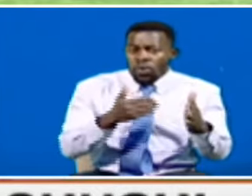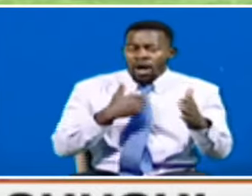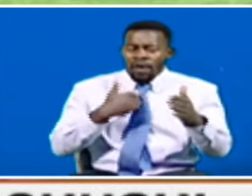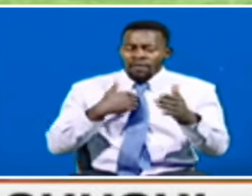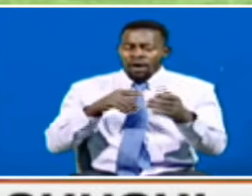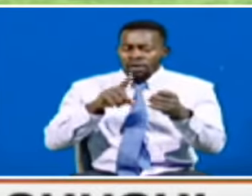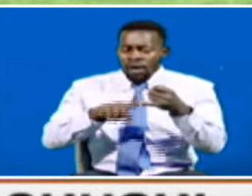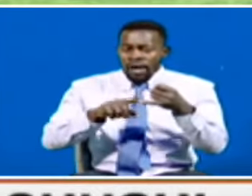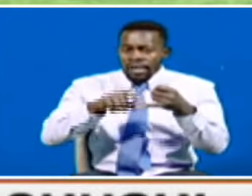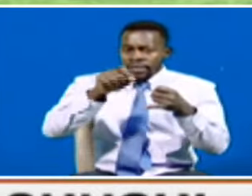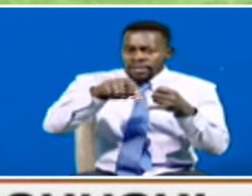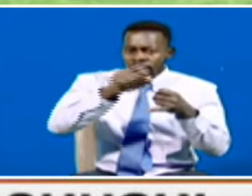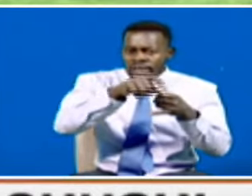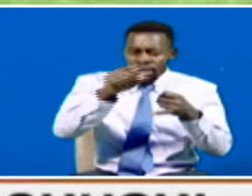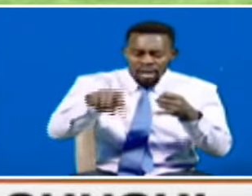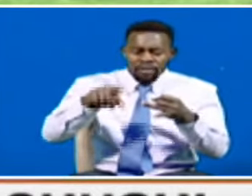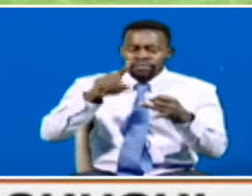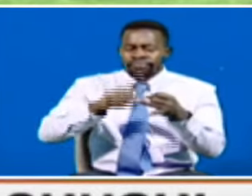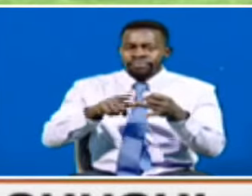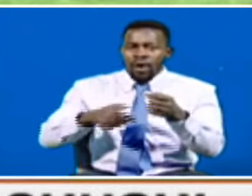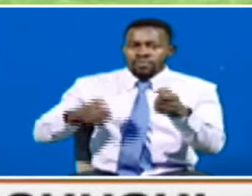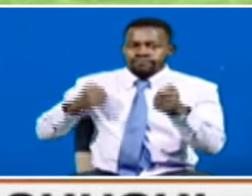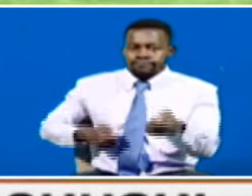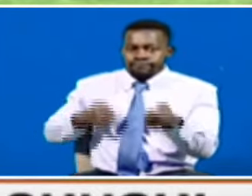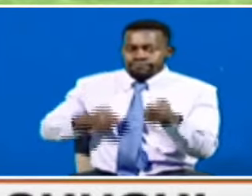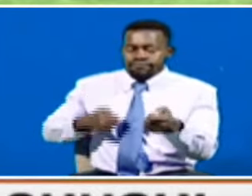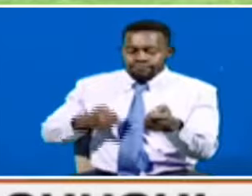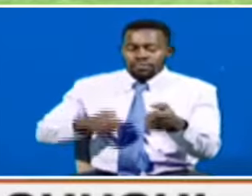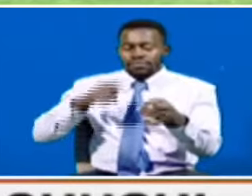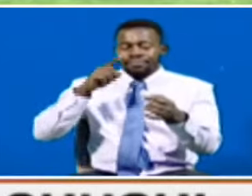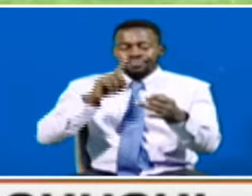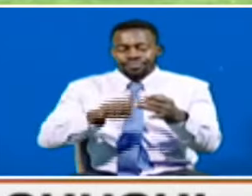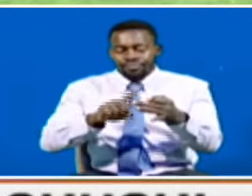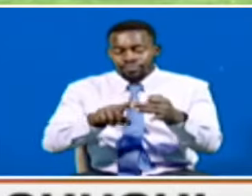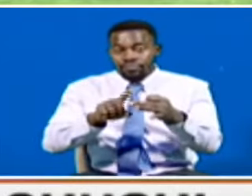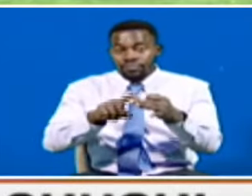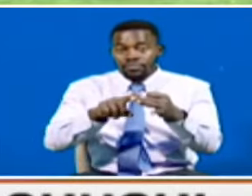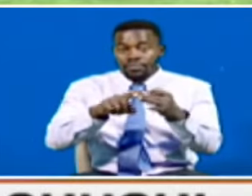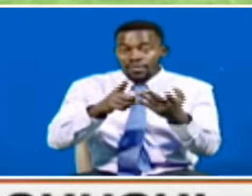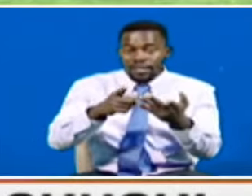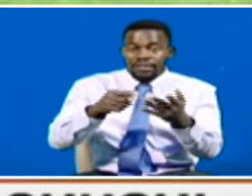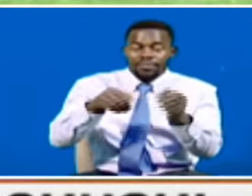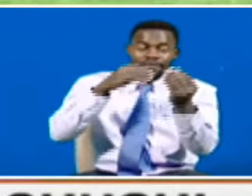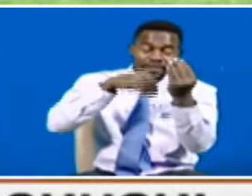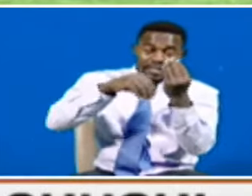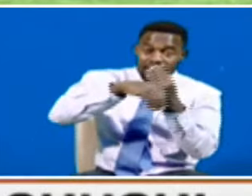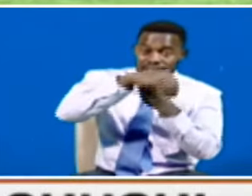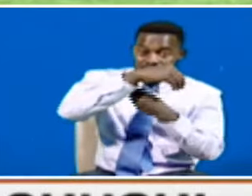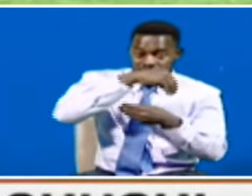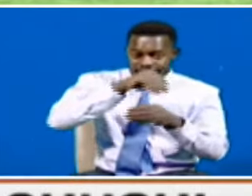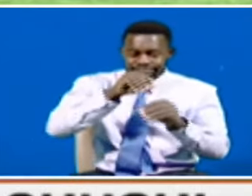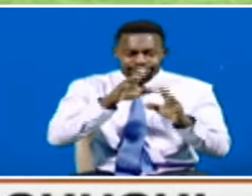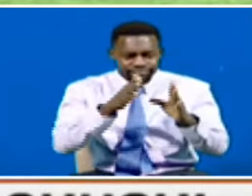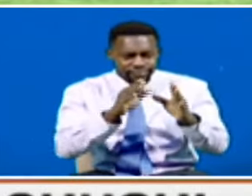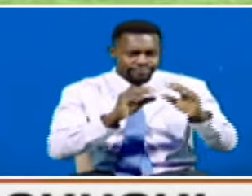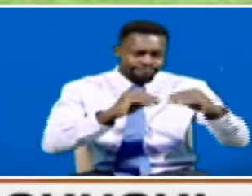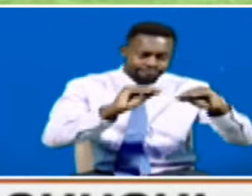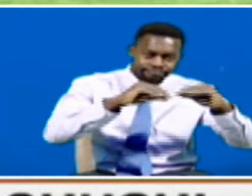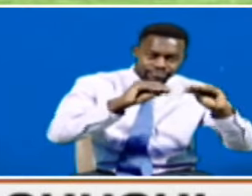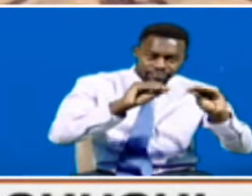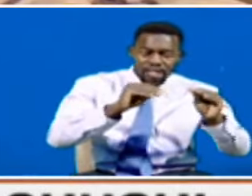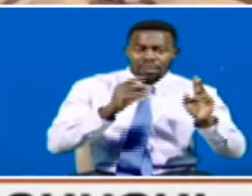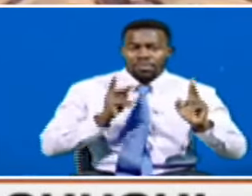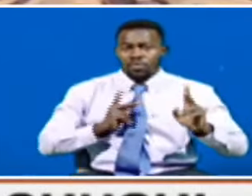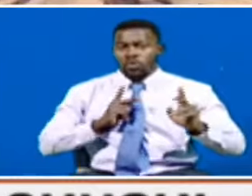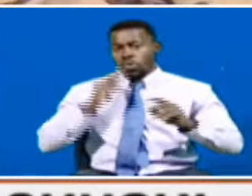tuna biopesticides na biofertilizers ambazo ndizo tunaambia watu wazi embrace, manake hazina